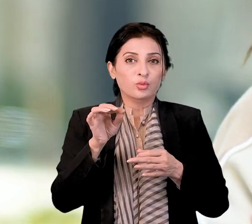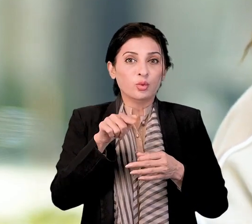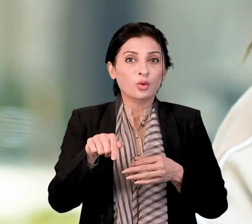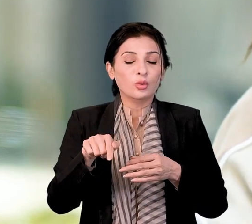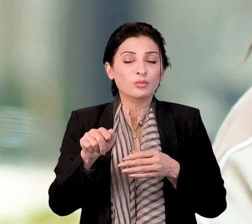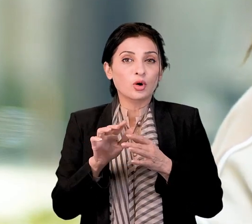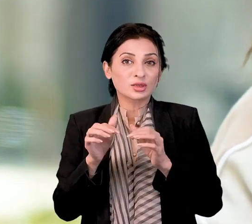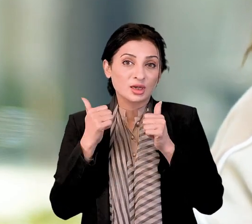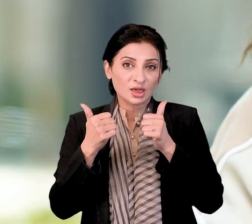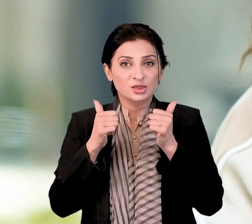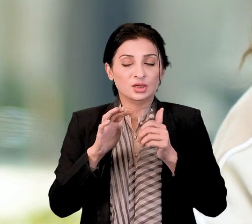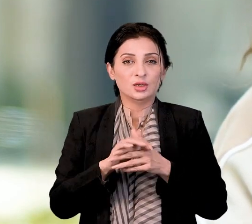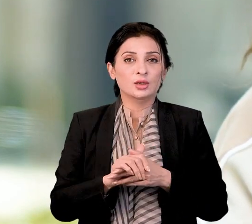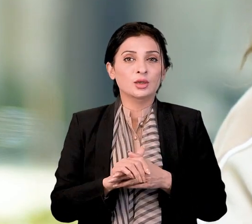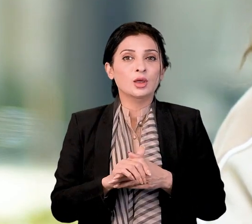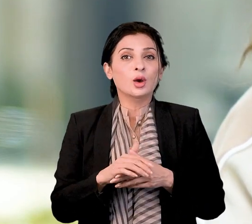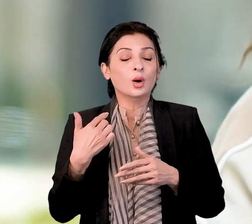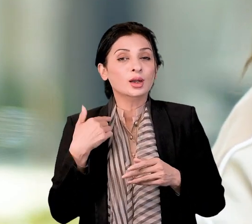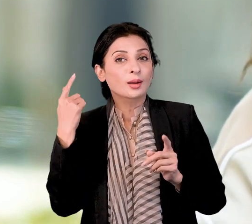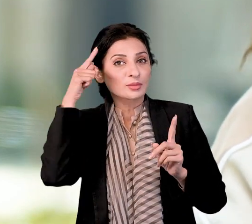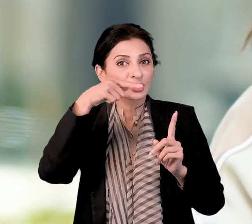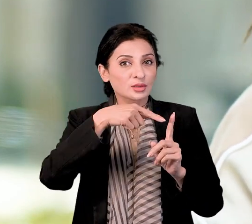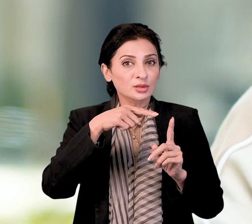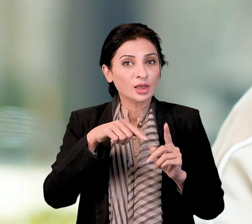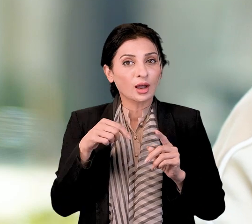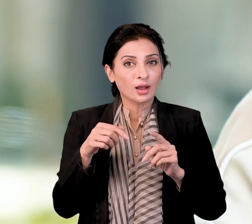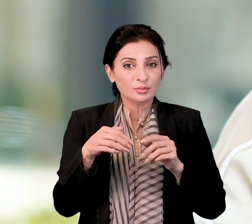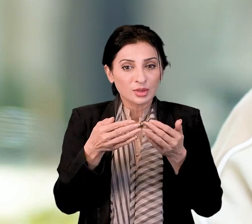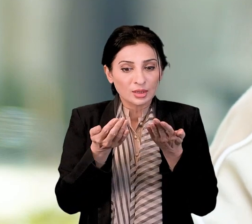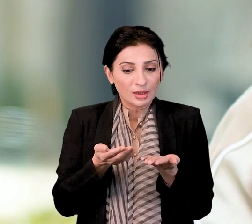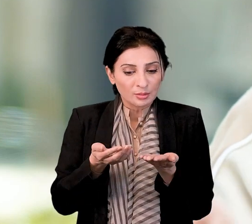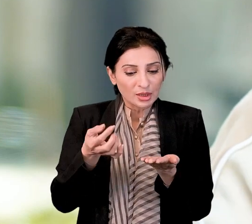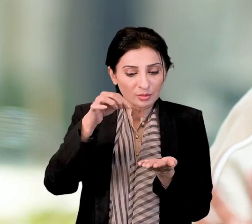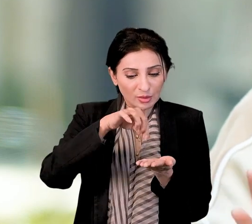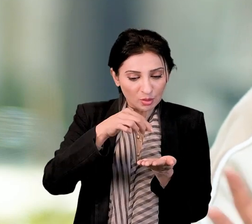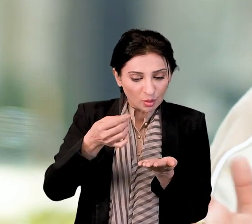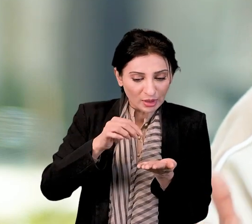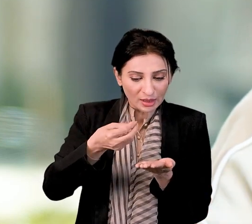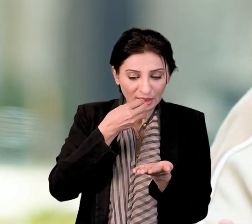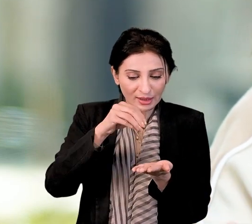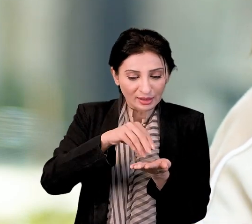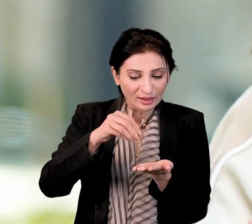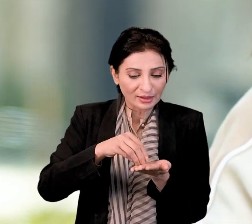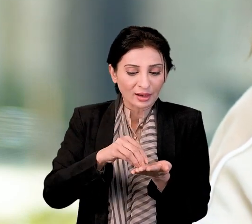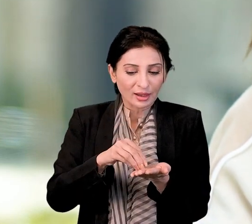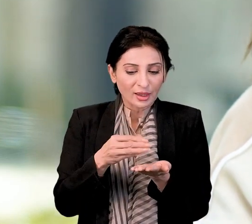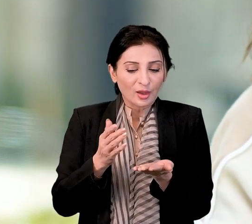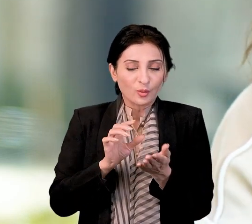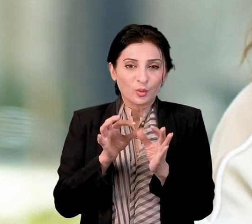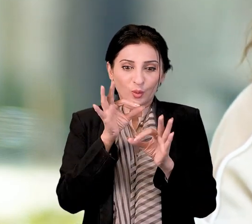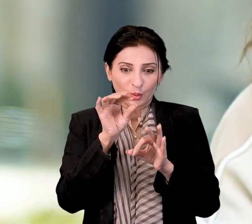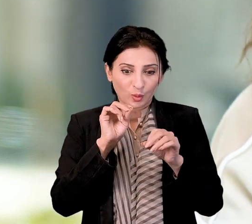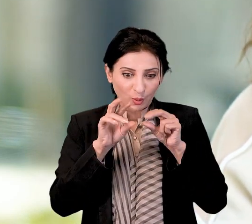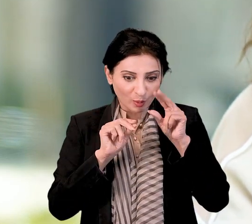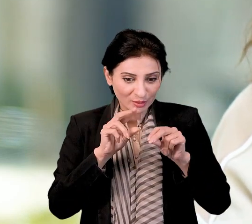प्लेट पे जो खाना है वो प्रेजेंटेबल भी बहुत हो और उसका टेस्ट भी बहुत अच्छा हो. क्वांटिटी इज़ नॉट आवर टारगेट,